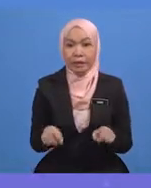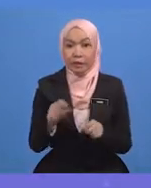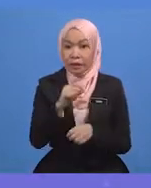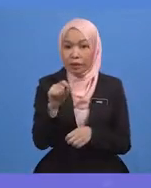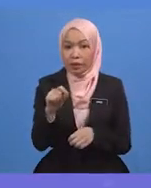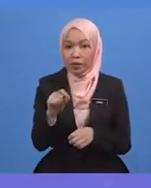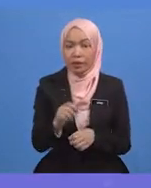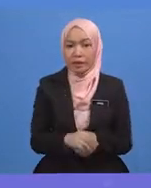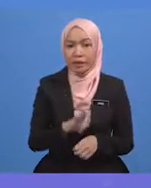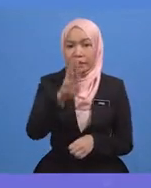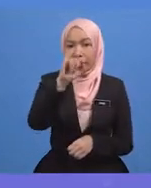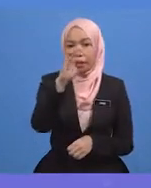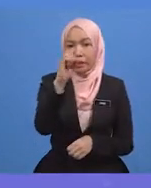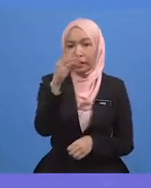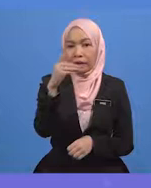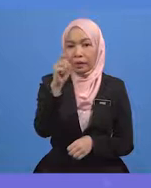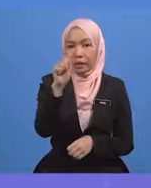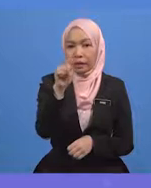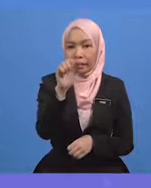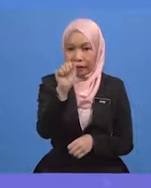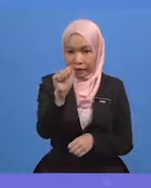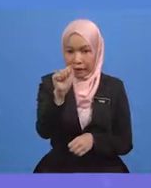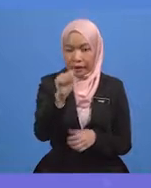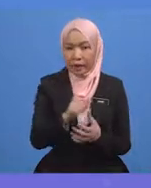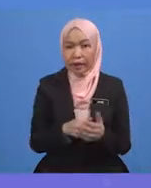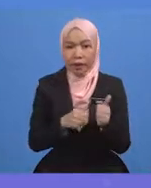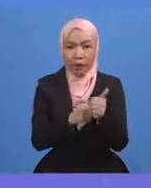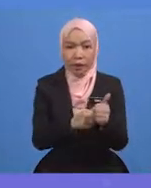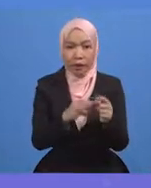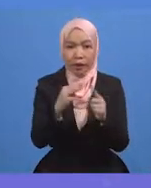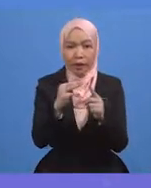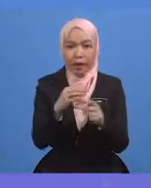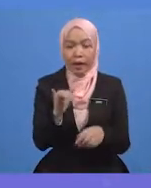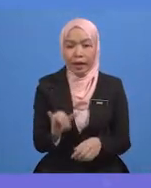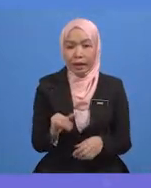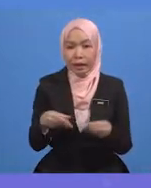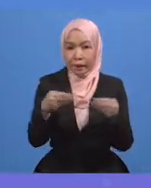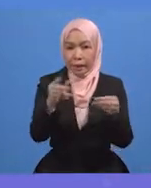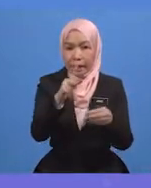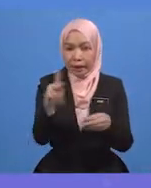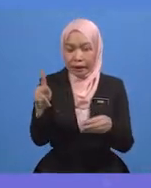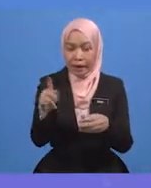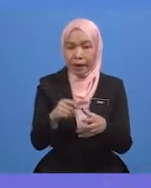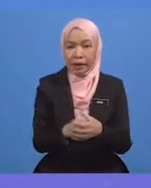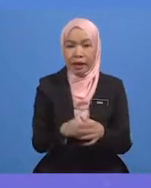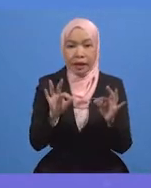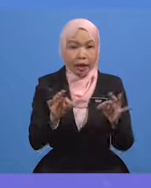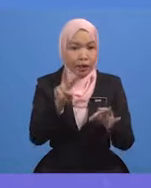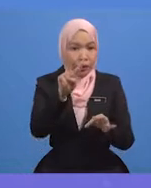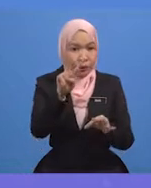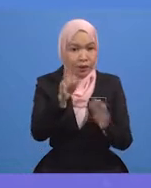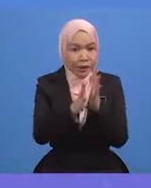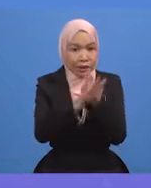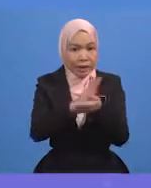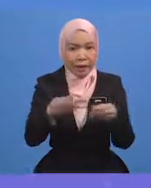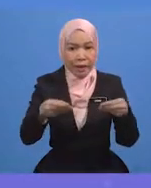menulis latar belakang tersebut berdasarkan markah yang diperuntukkan tersebut. Jika dua markah, maka